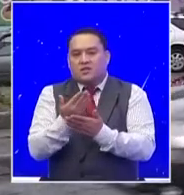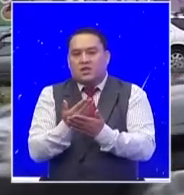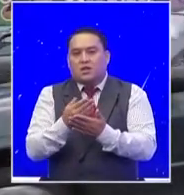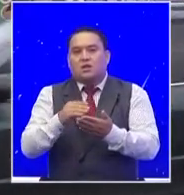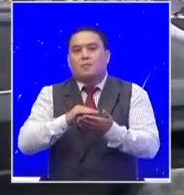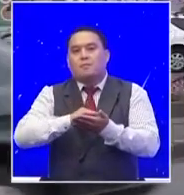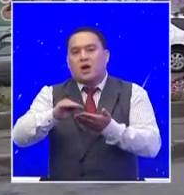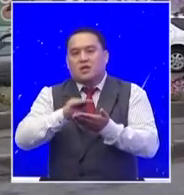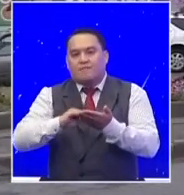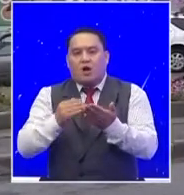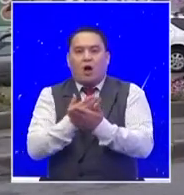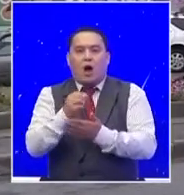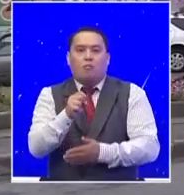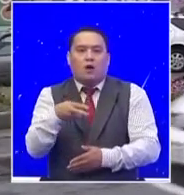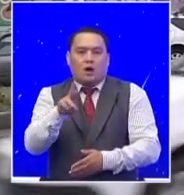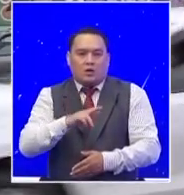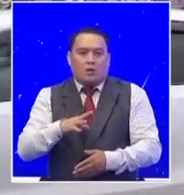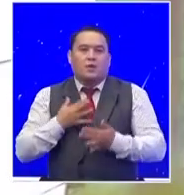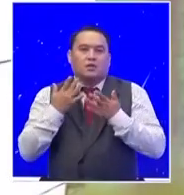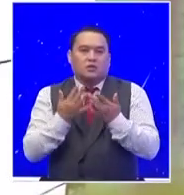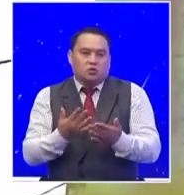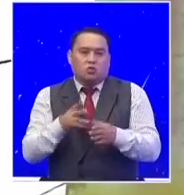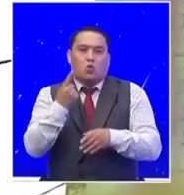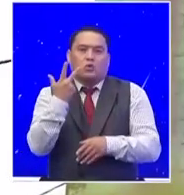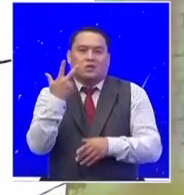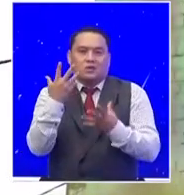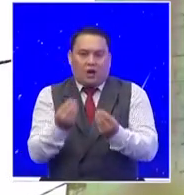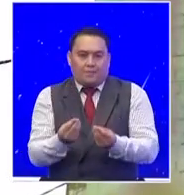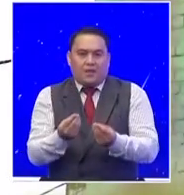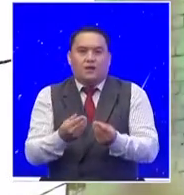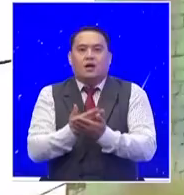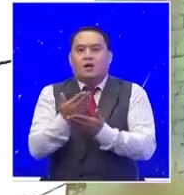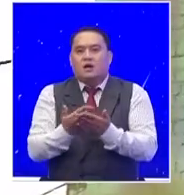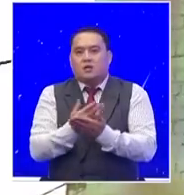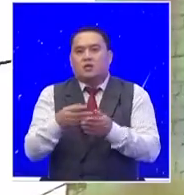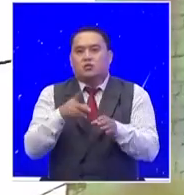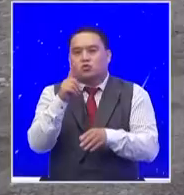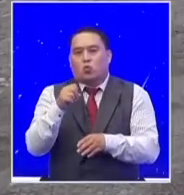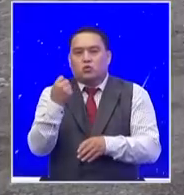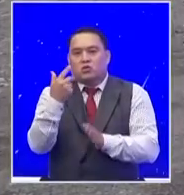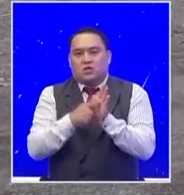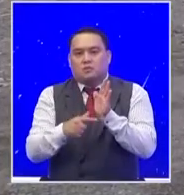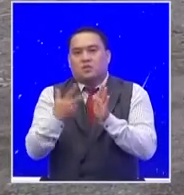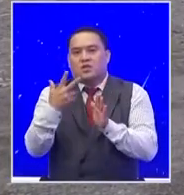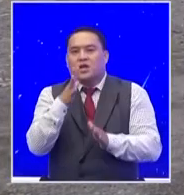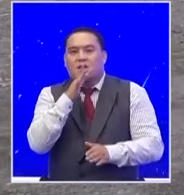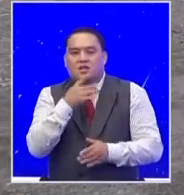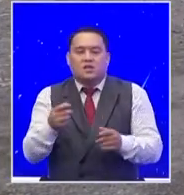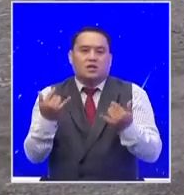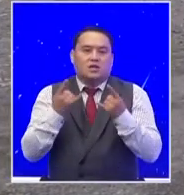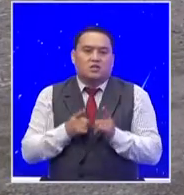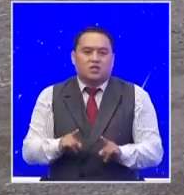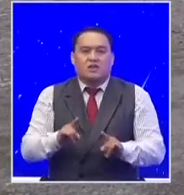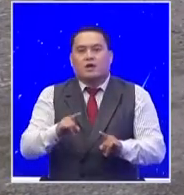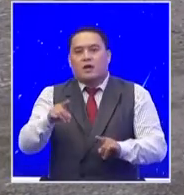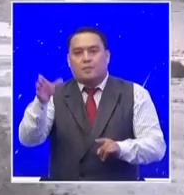На написание портрета Абая Кунанбаева ему потребовалось всего 3 дня. Настенная роспись выполнена в честь 75-летия со дня рождения